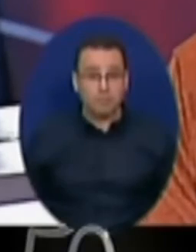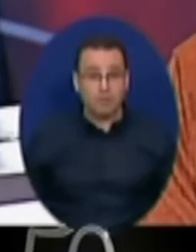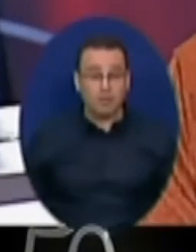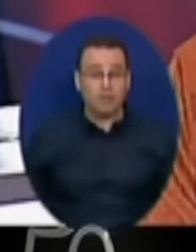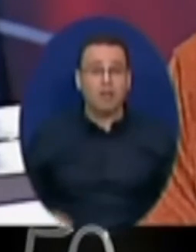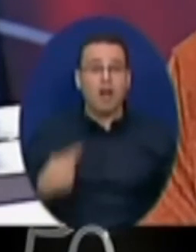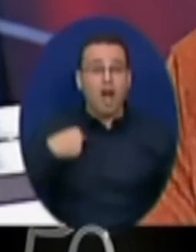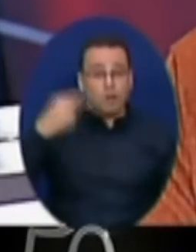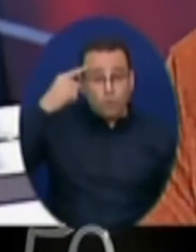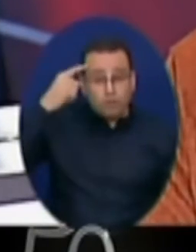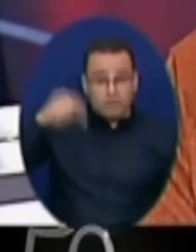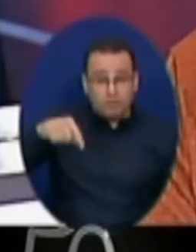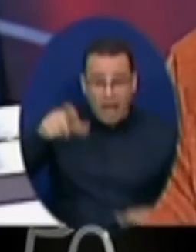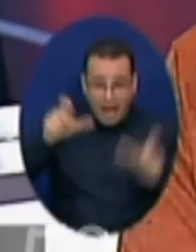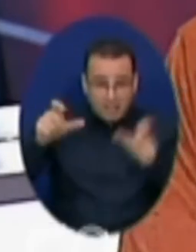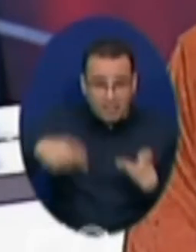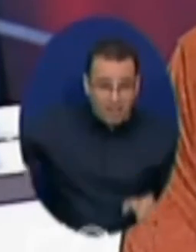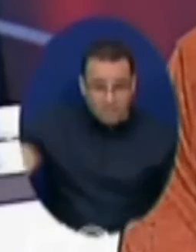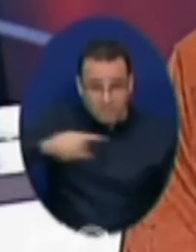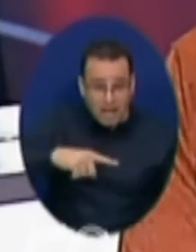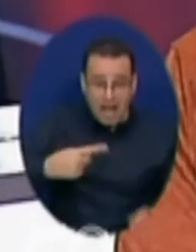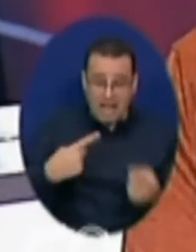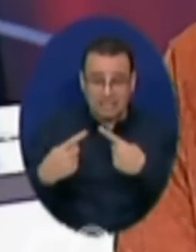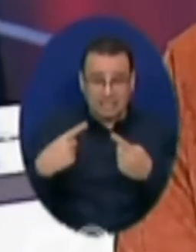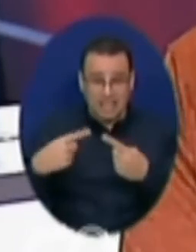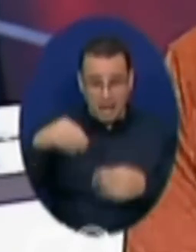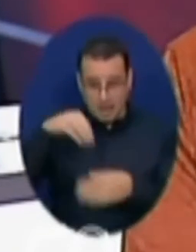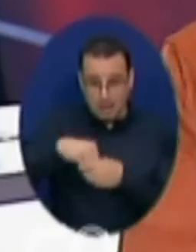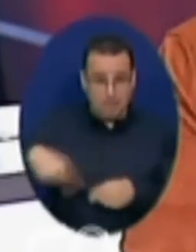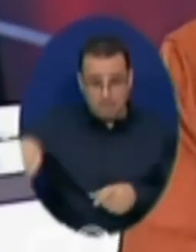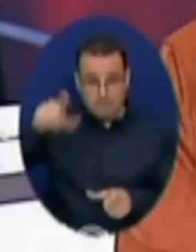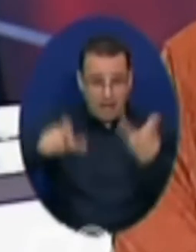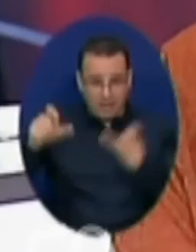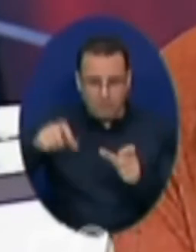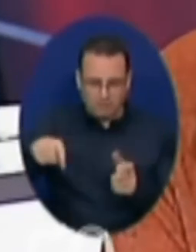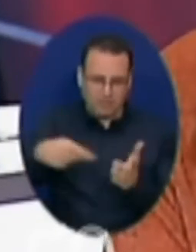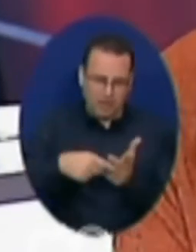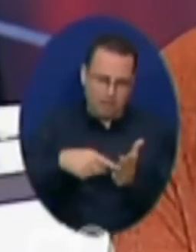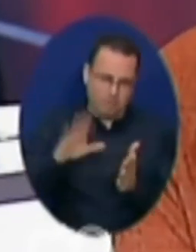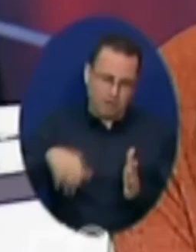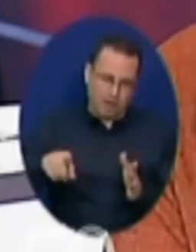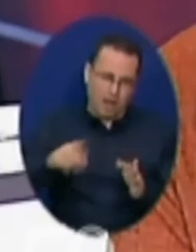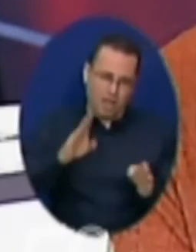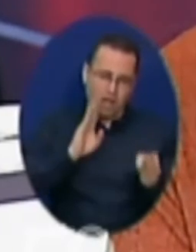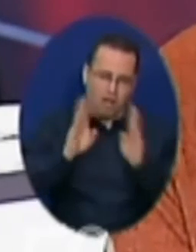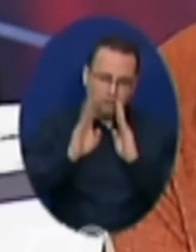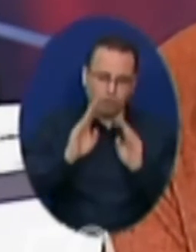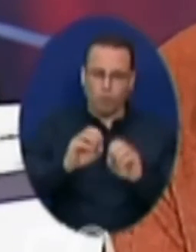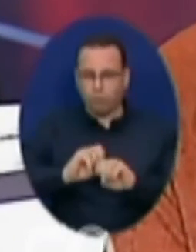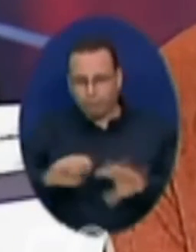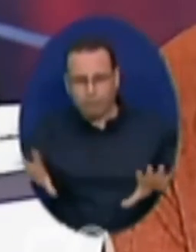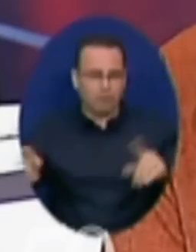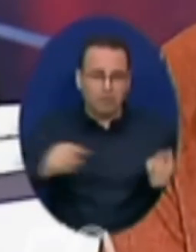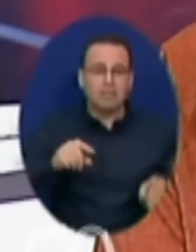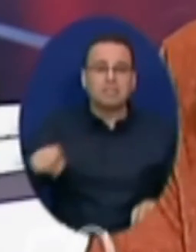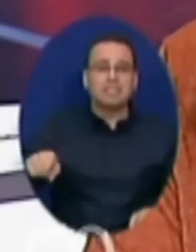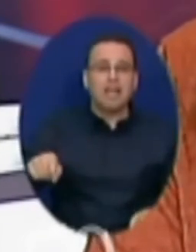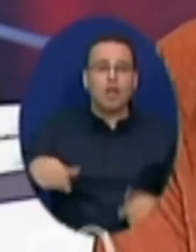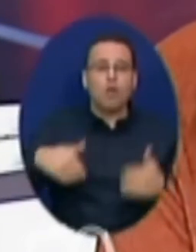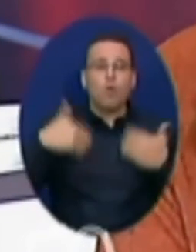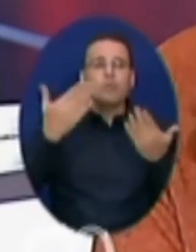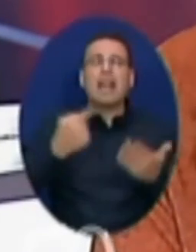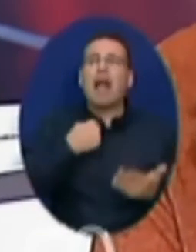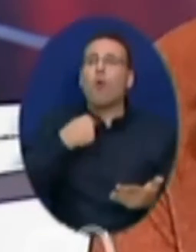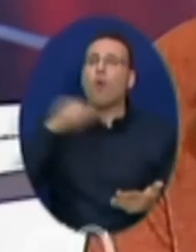חושבת שהחברה השיח בחברה, ויכול להיות שזה גם הנושא של הרשתות החברתיות, הנושא הבא שהוא פשוט נותן